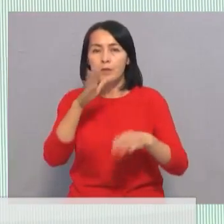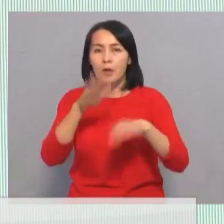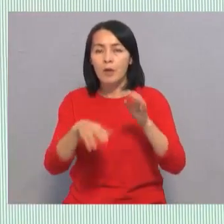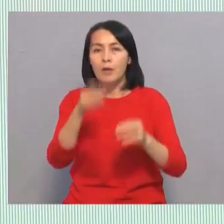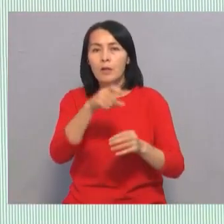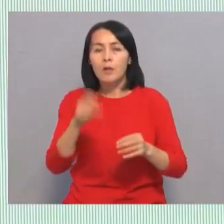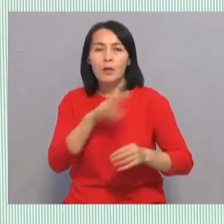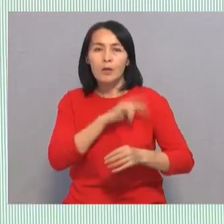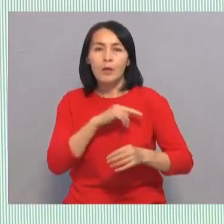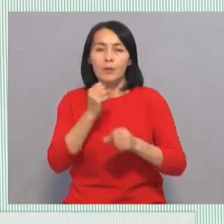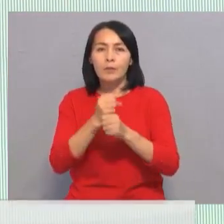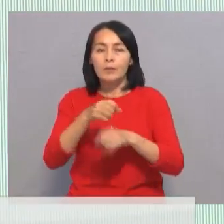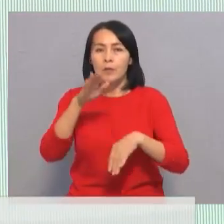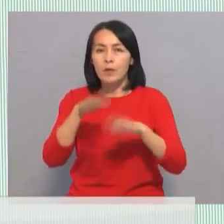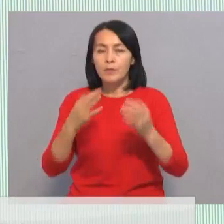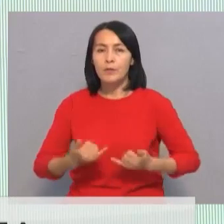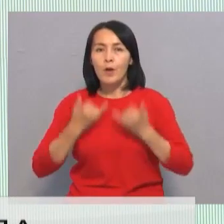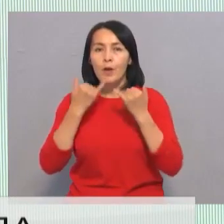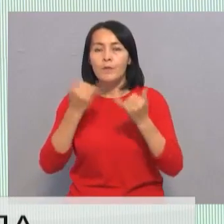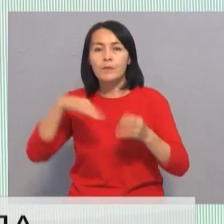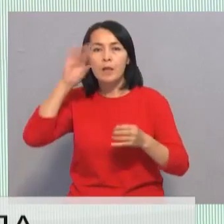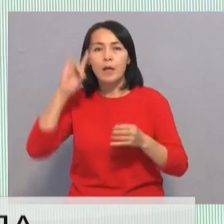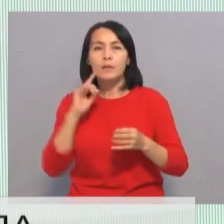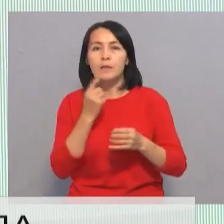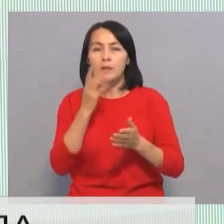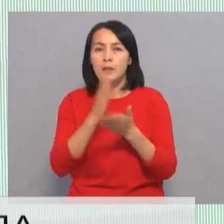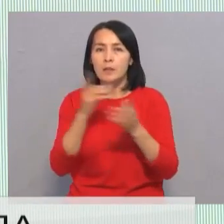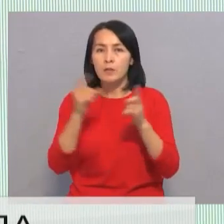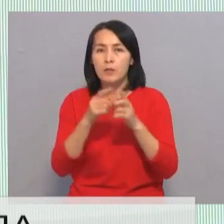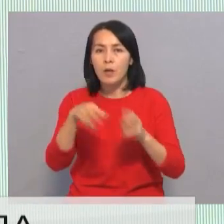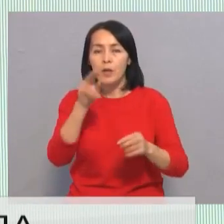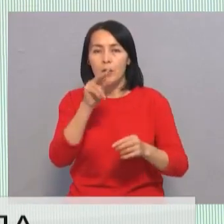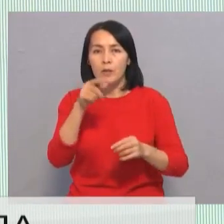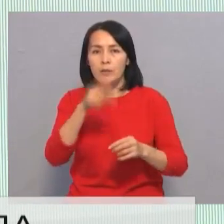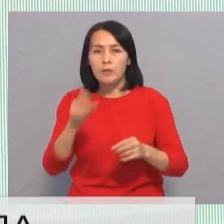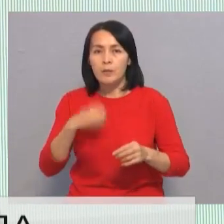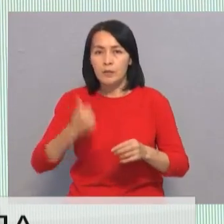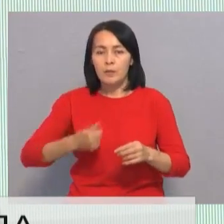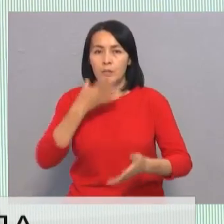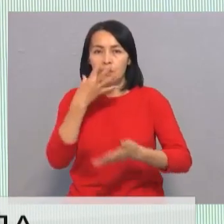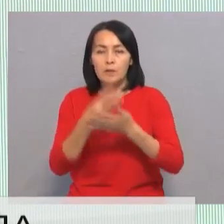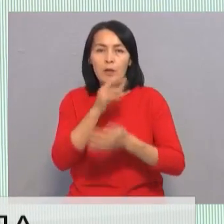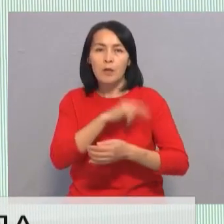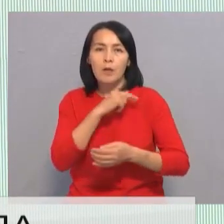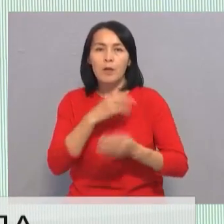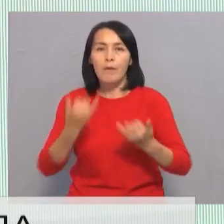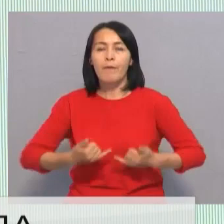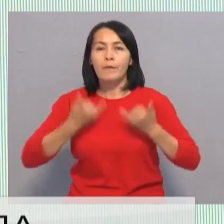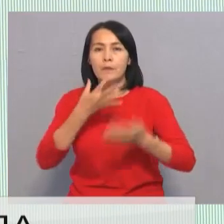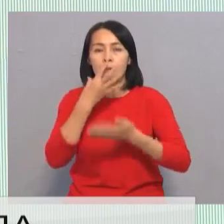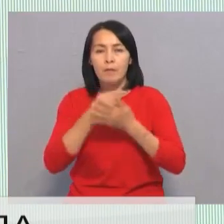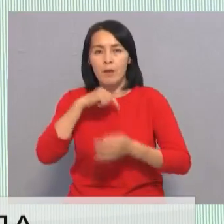особенное. Человек труда пользуется особым почетом. В казахском языке есть поговорка: человек достоин своим трудом, уважаем